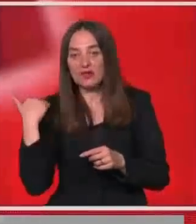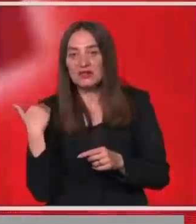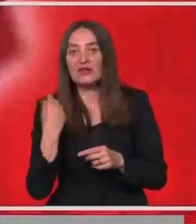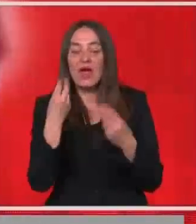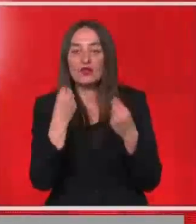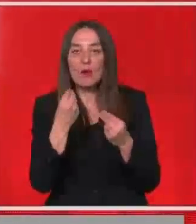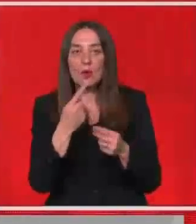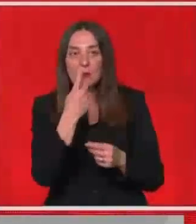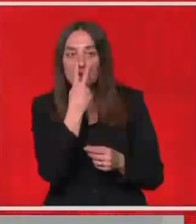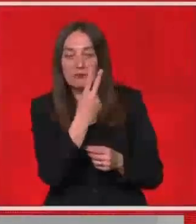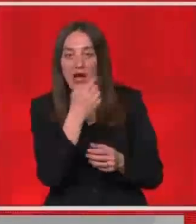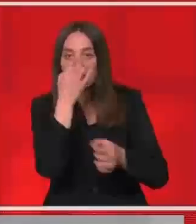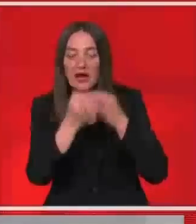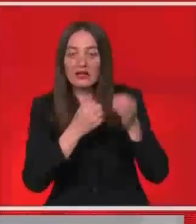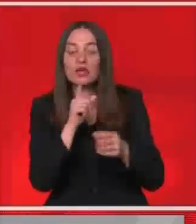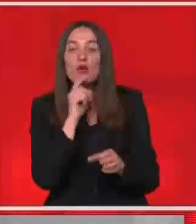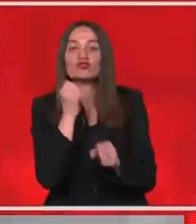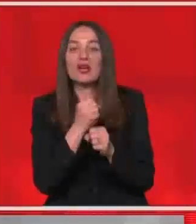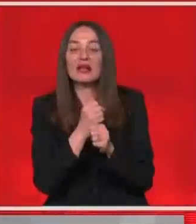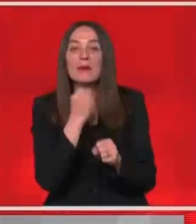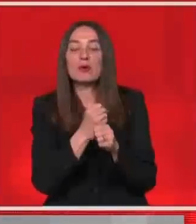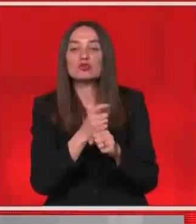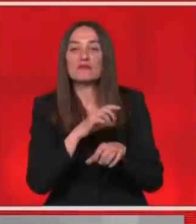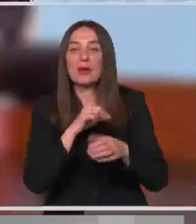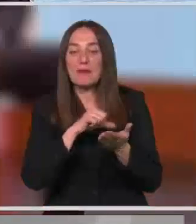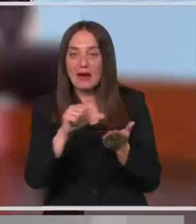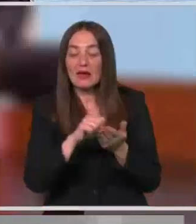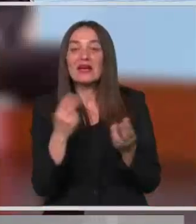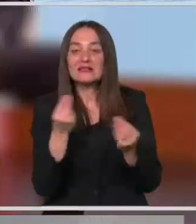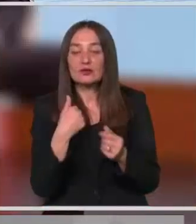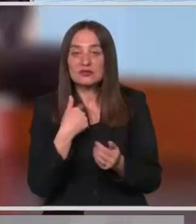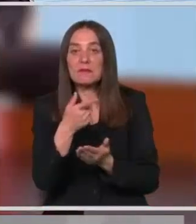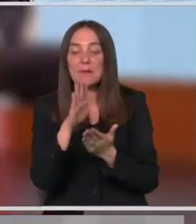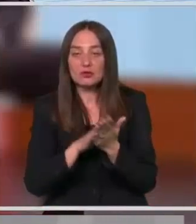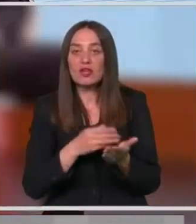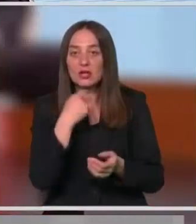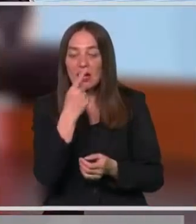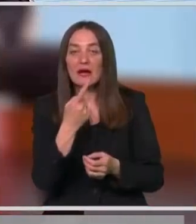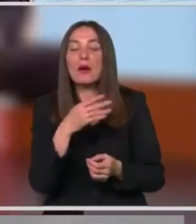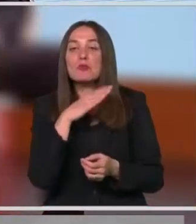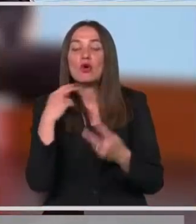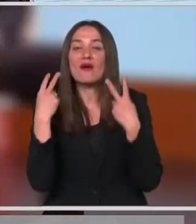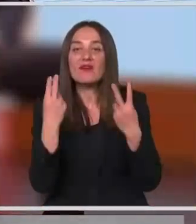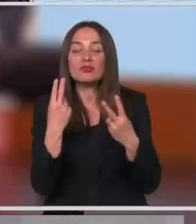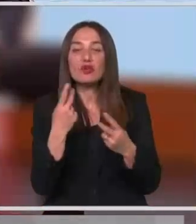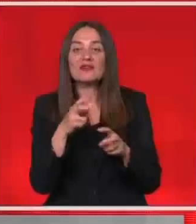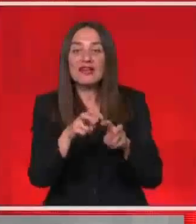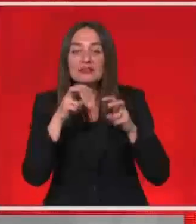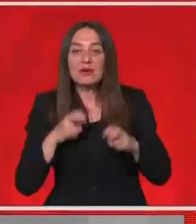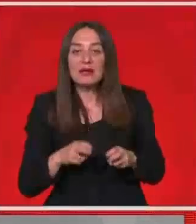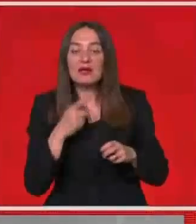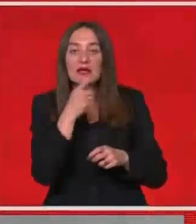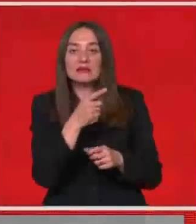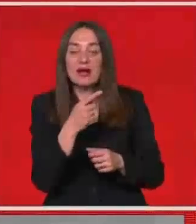dobru projekciju i dobru analizu koju će raditi poslovne banke. I zato sam na početku rekao, jako je važno da se izbjegne moralni